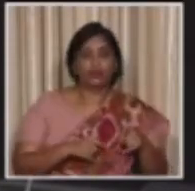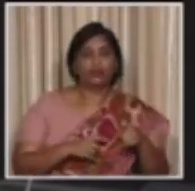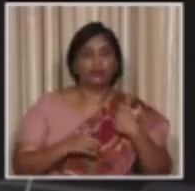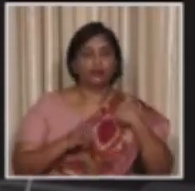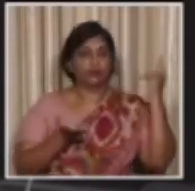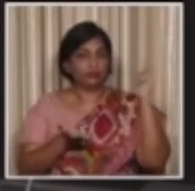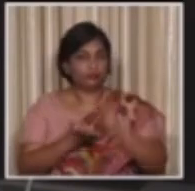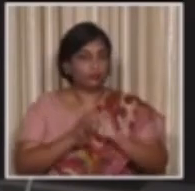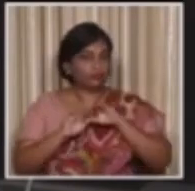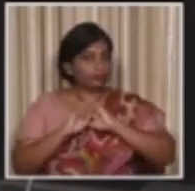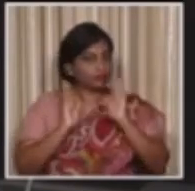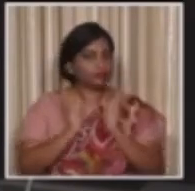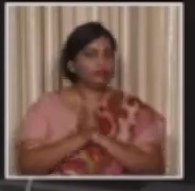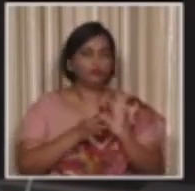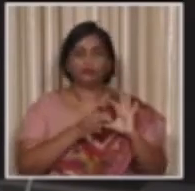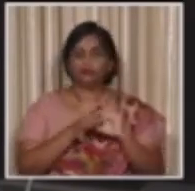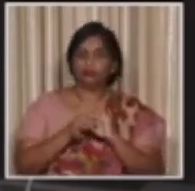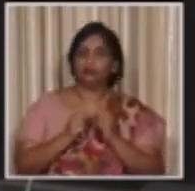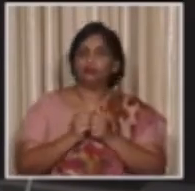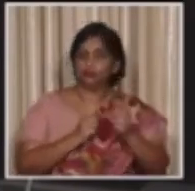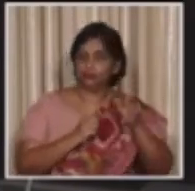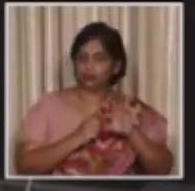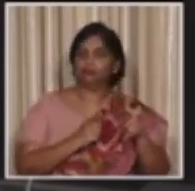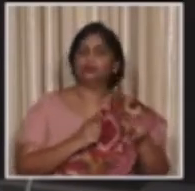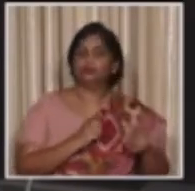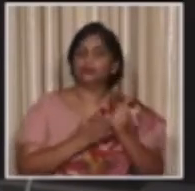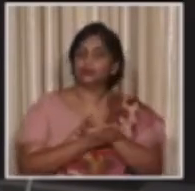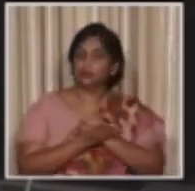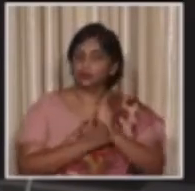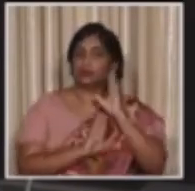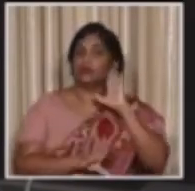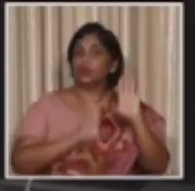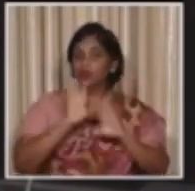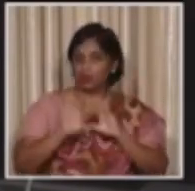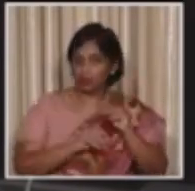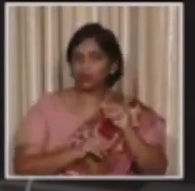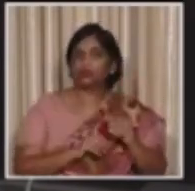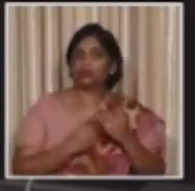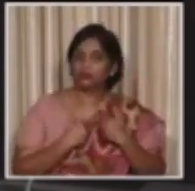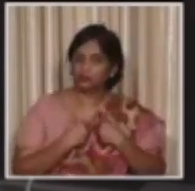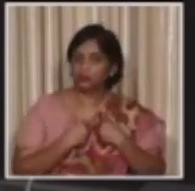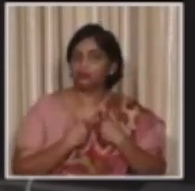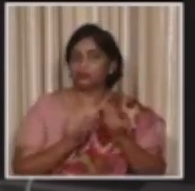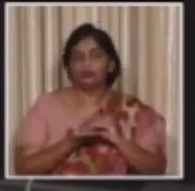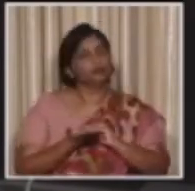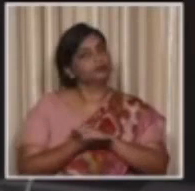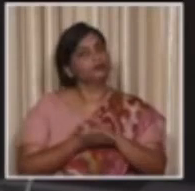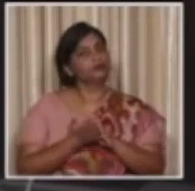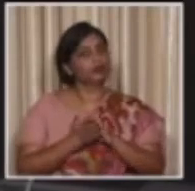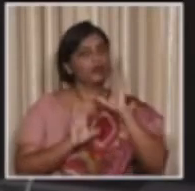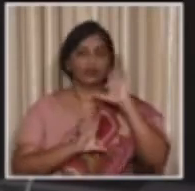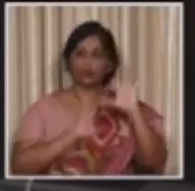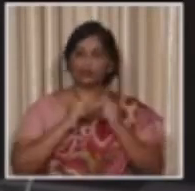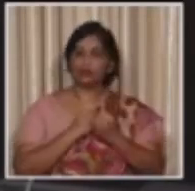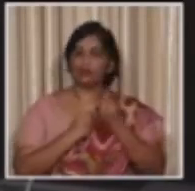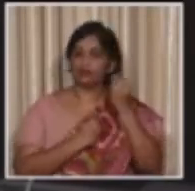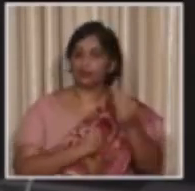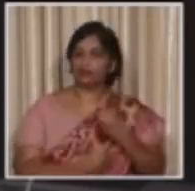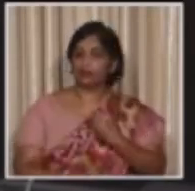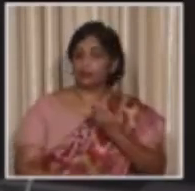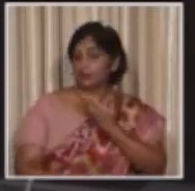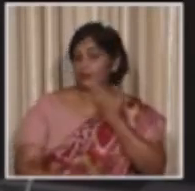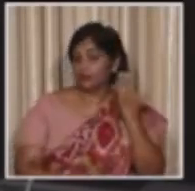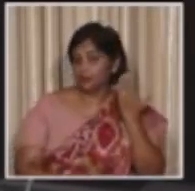එකත් සියල්ලම එකට එකතු වෙලා වැඩ කටයුතු වෙන නිසා සියලු දත්ත පද්ධතිය අපිට යාවත්කාලීන තොරතුරු අපිට ඉදිරිපත් කිරීමේ